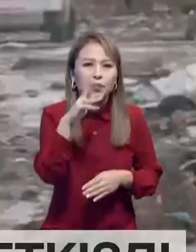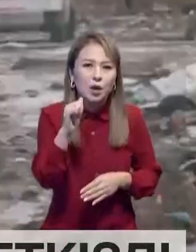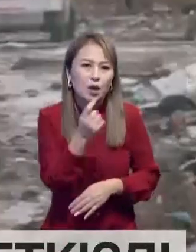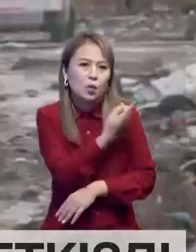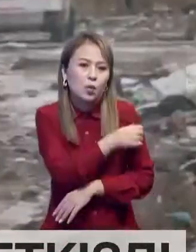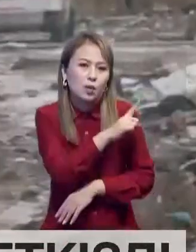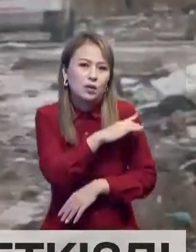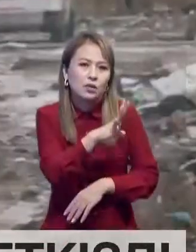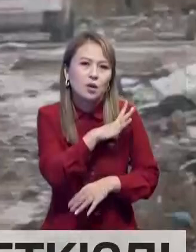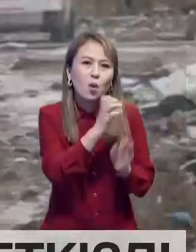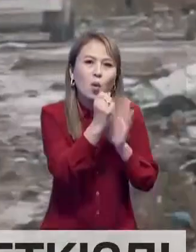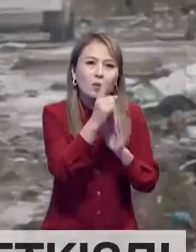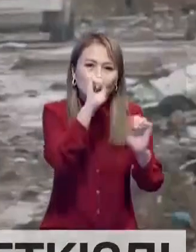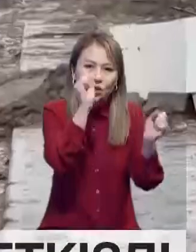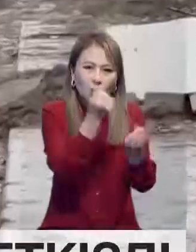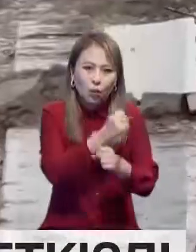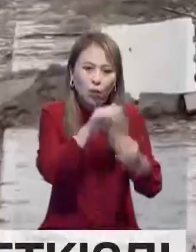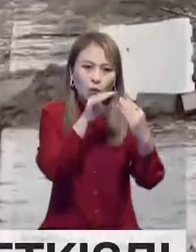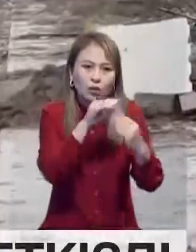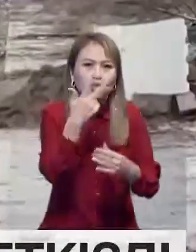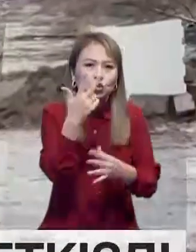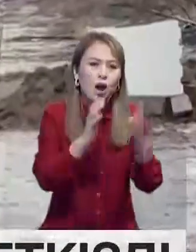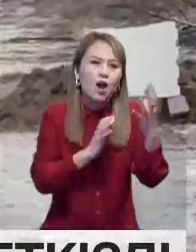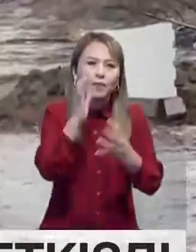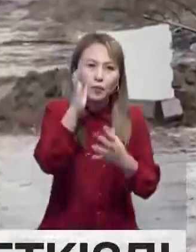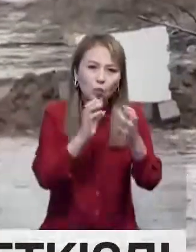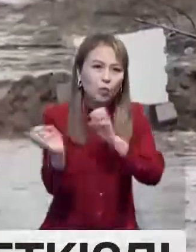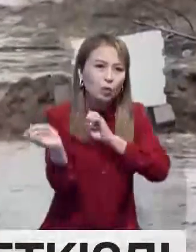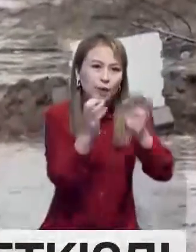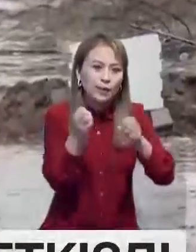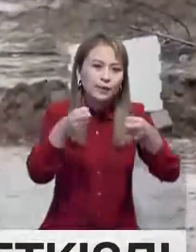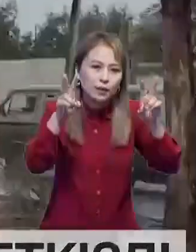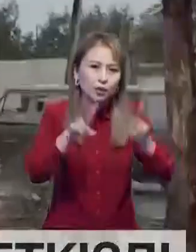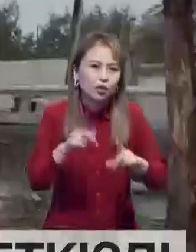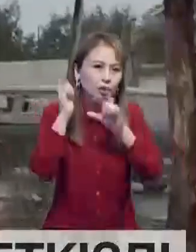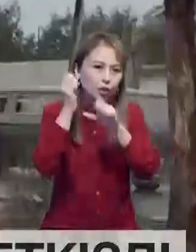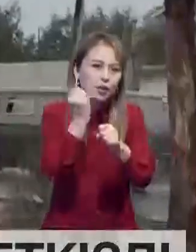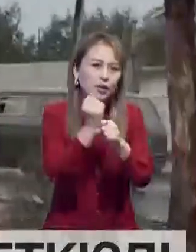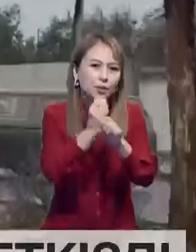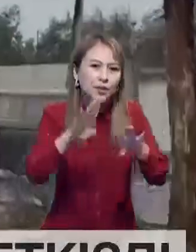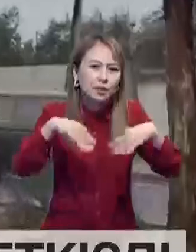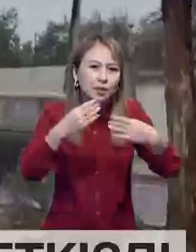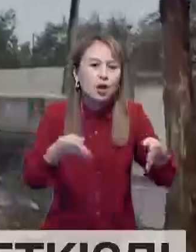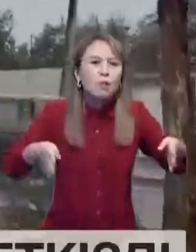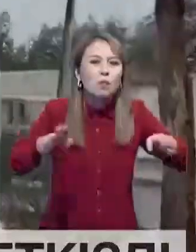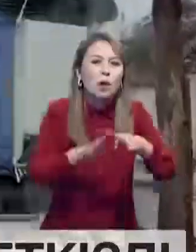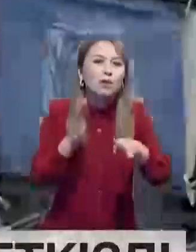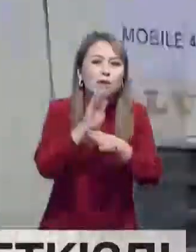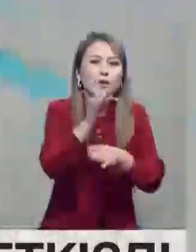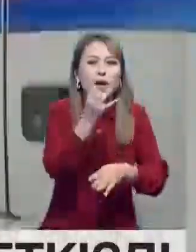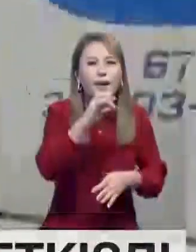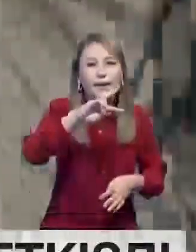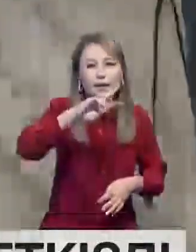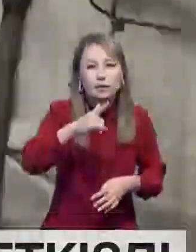Әл-Шиф ауруханасына 11 жедел жәрдем көлігі, 3 автобус және эвакуацияға арналған жүк құралдары берілген. Бұған